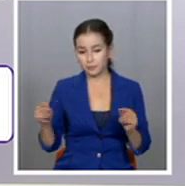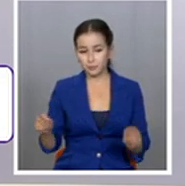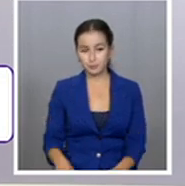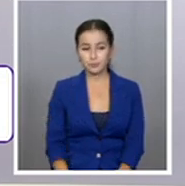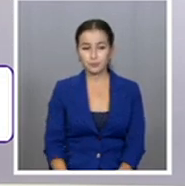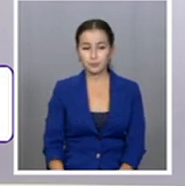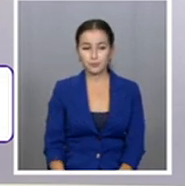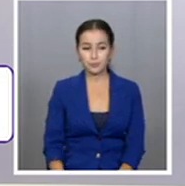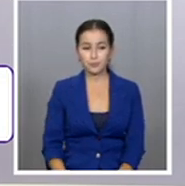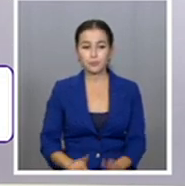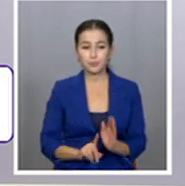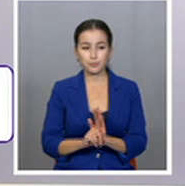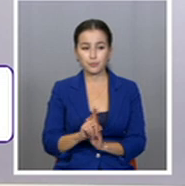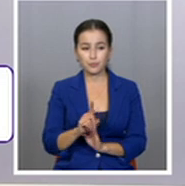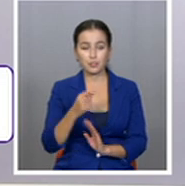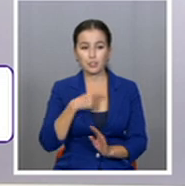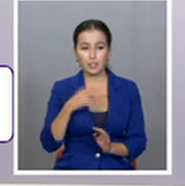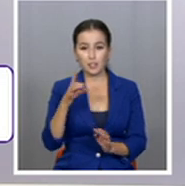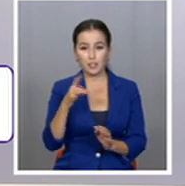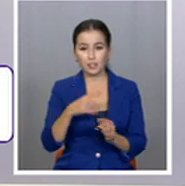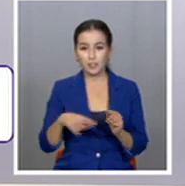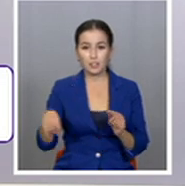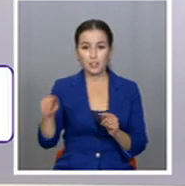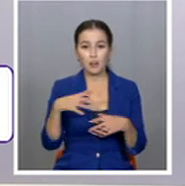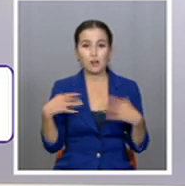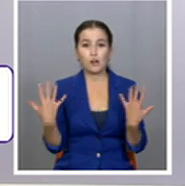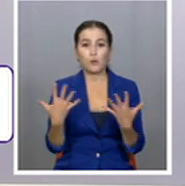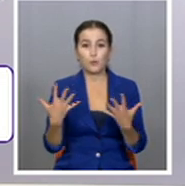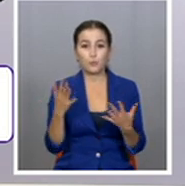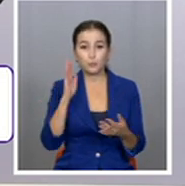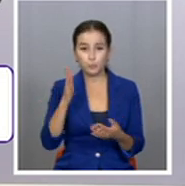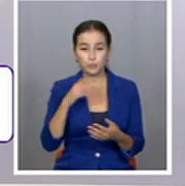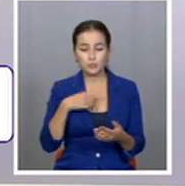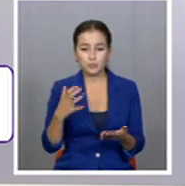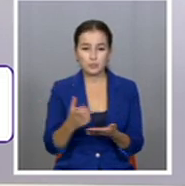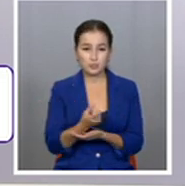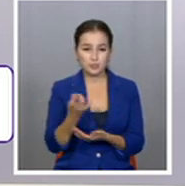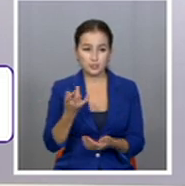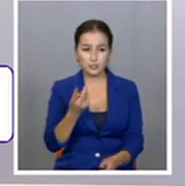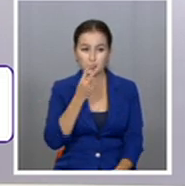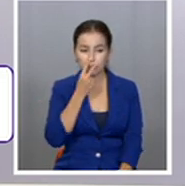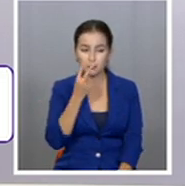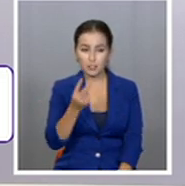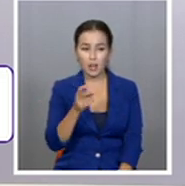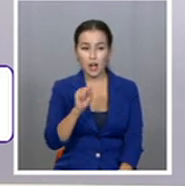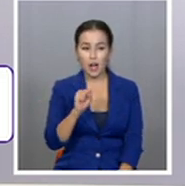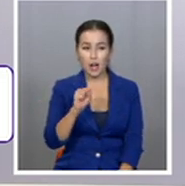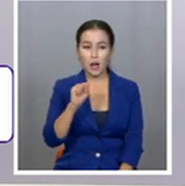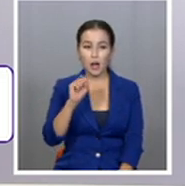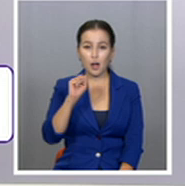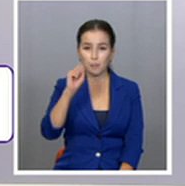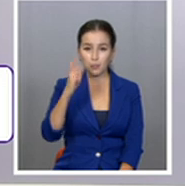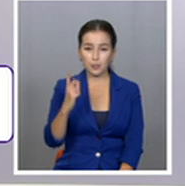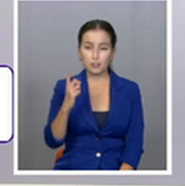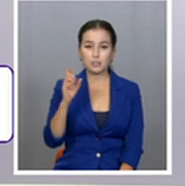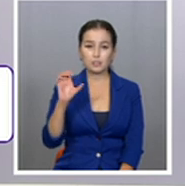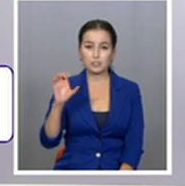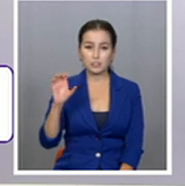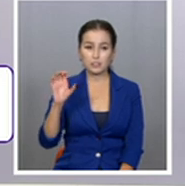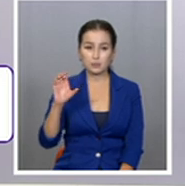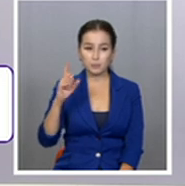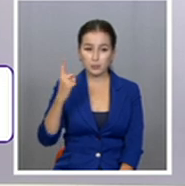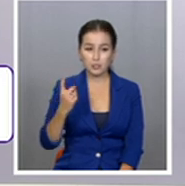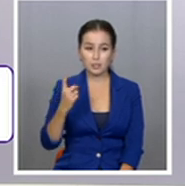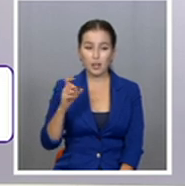Алдымен біздер ол қашықтықтың қай жер болатынын анықтауымыз керек. АБ1, ББ1С және